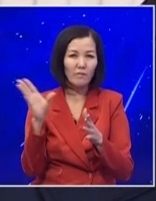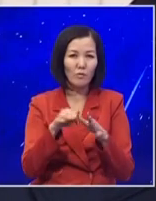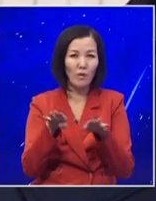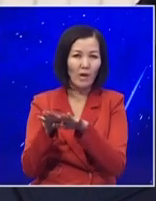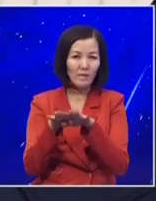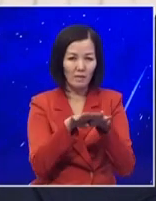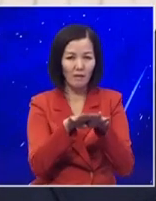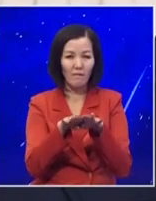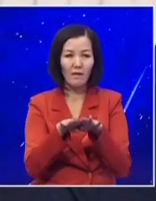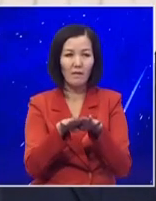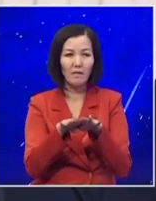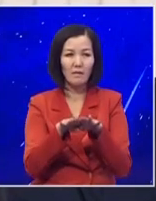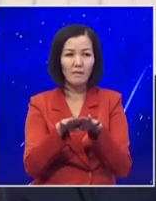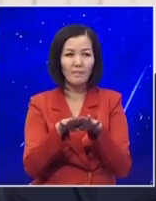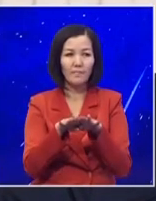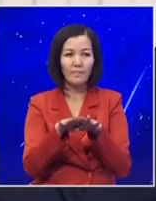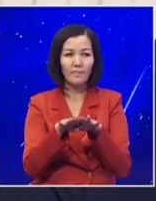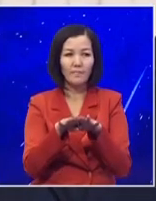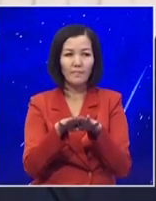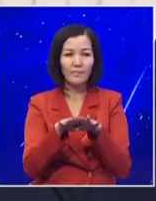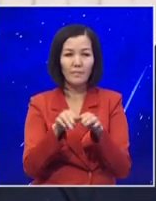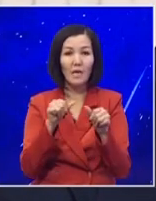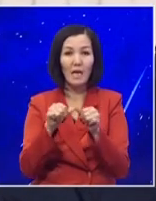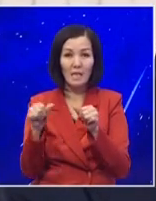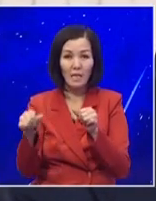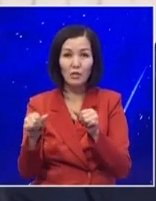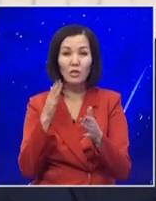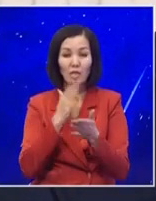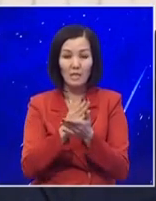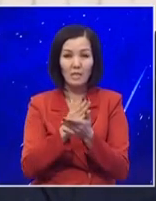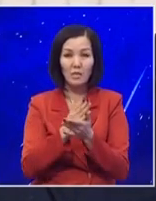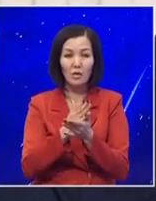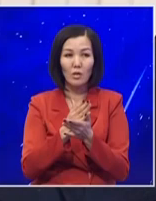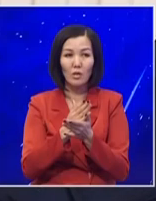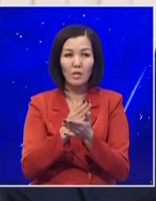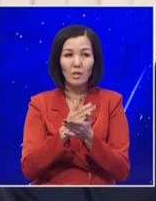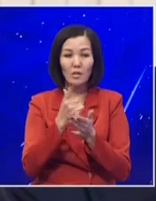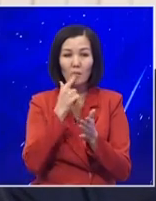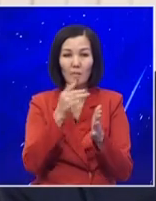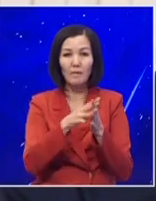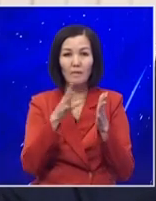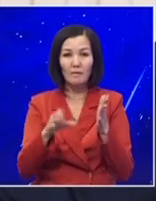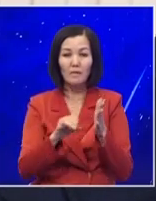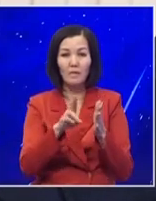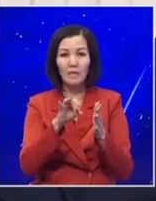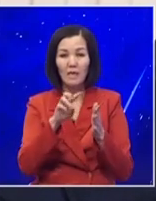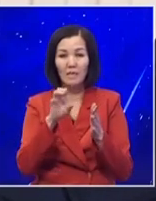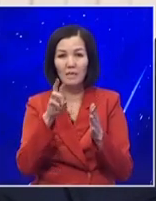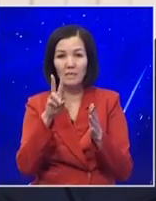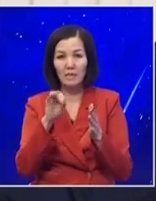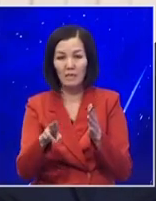Ну, там есть кое-какие отличия, конечно, там свекла, тростник,